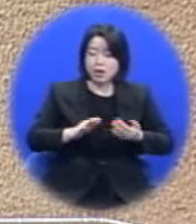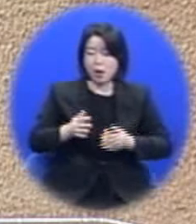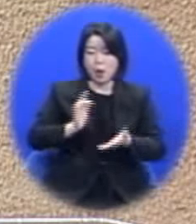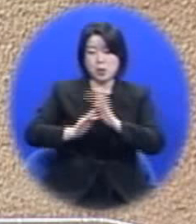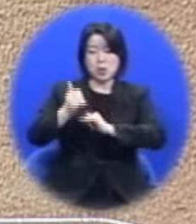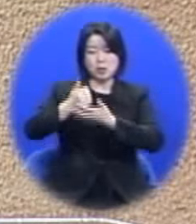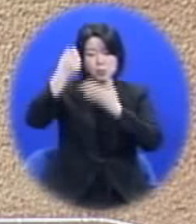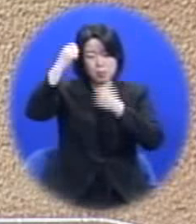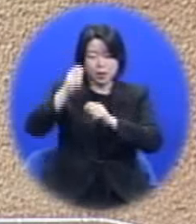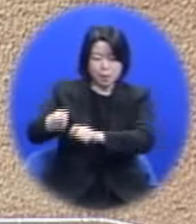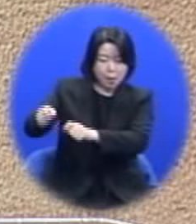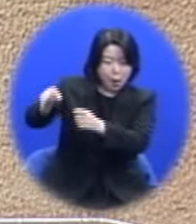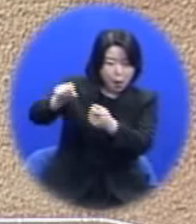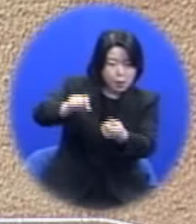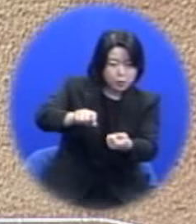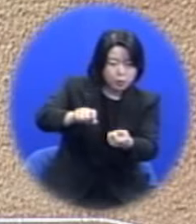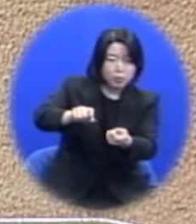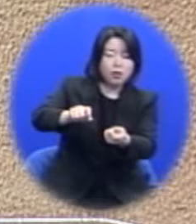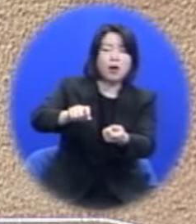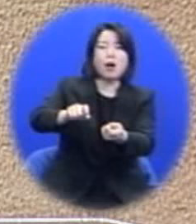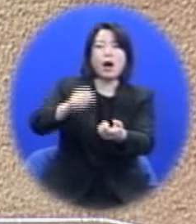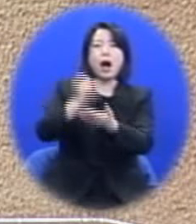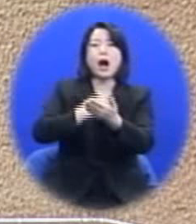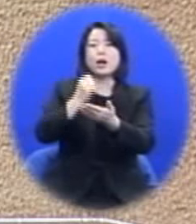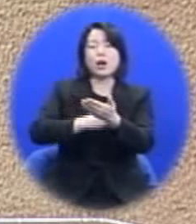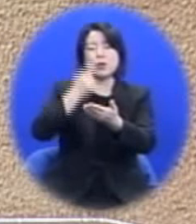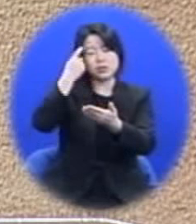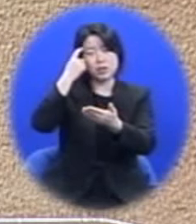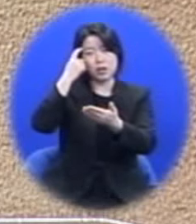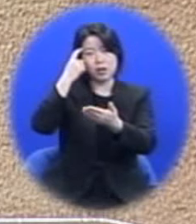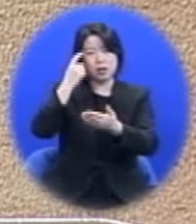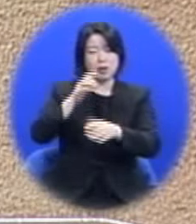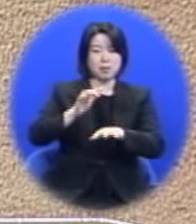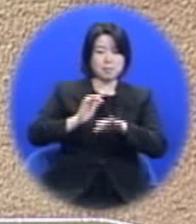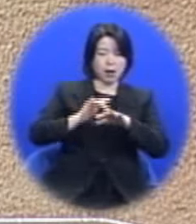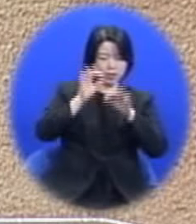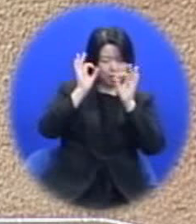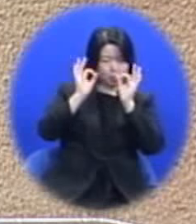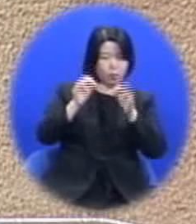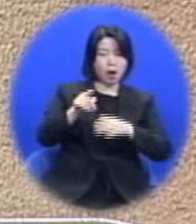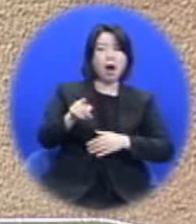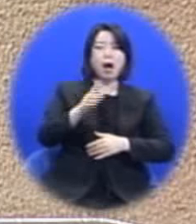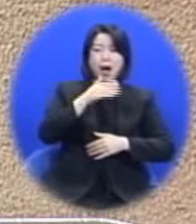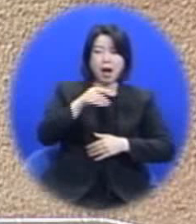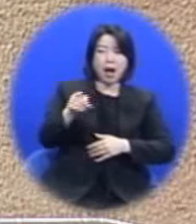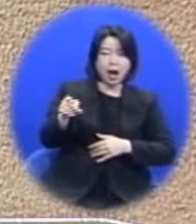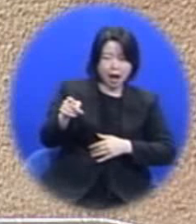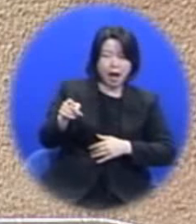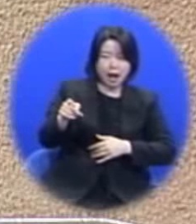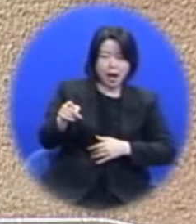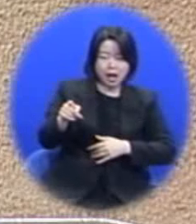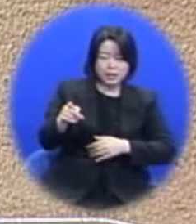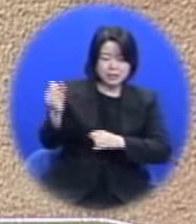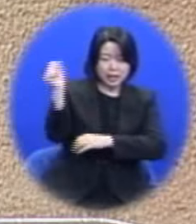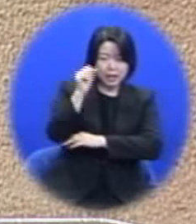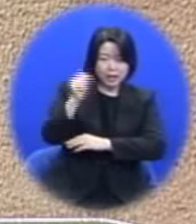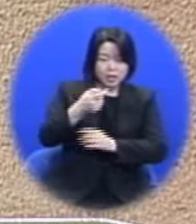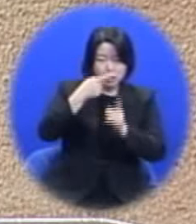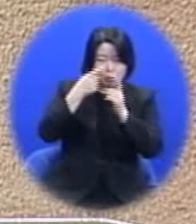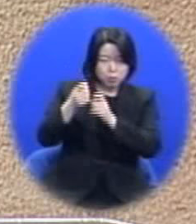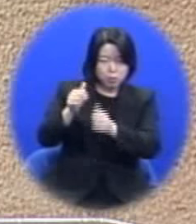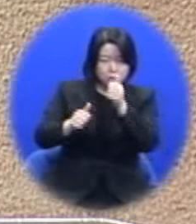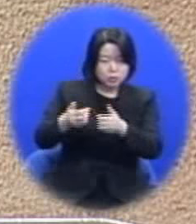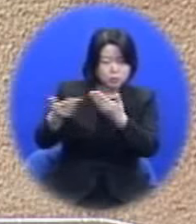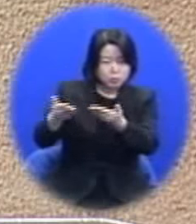마귀가 요놈 봐라. 아 요놈 건드리면 되겠네. 그때 벌써 조짐이